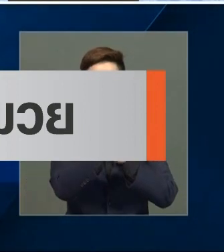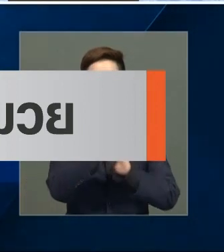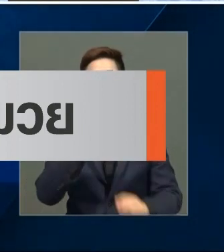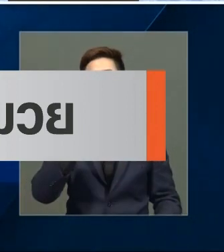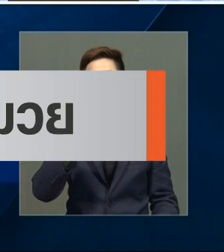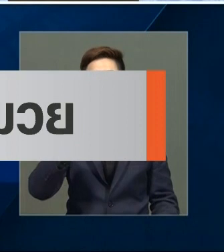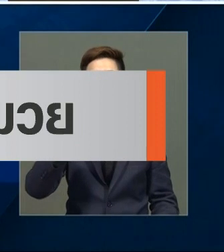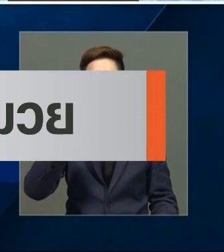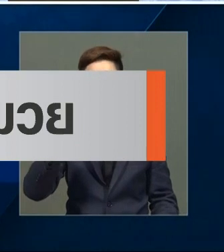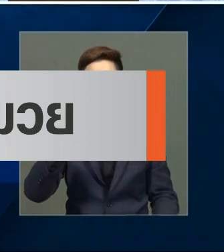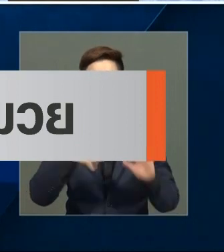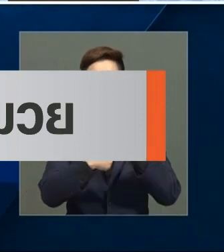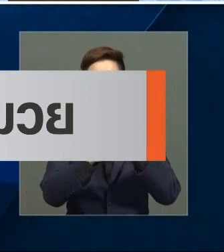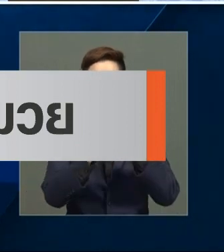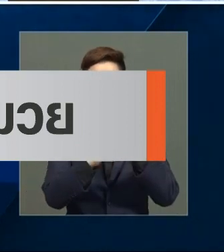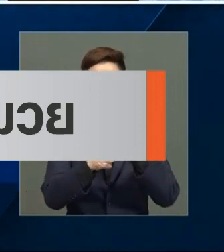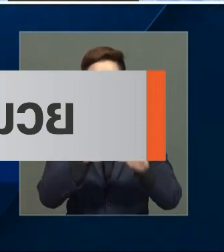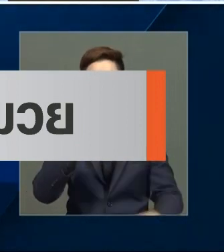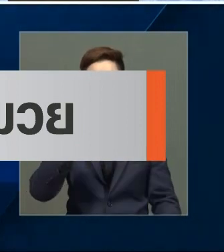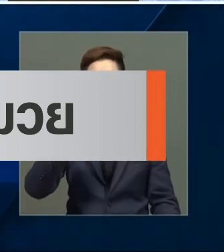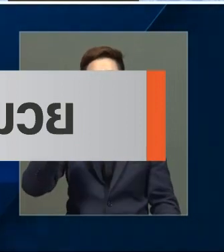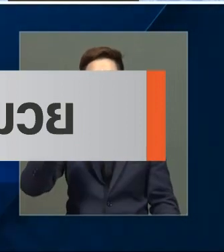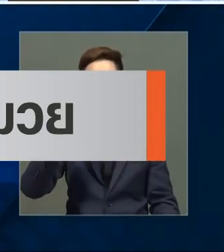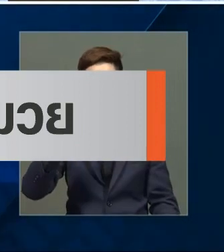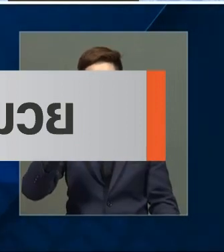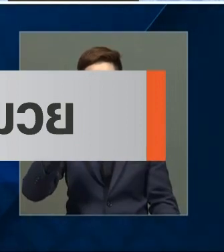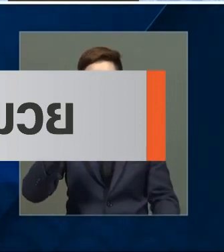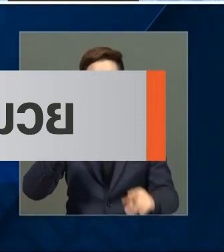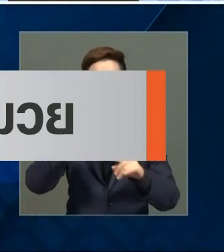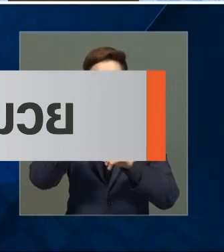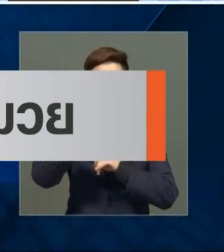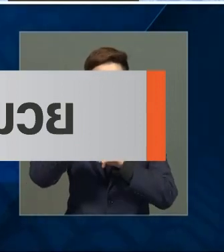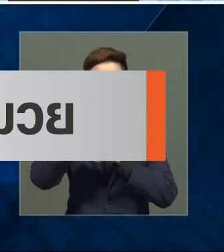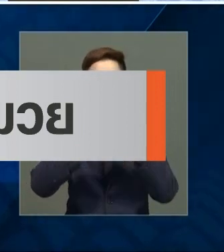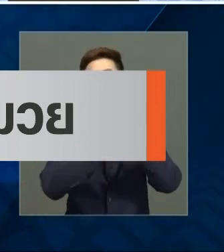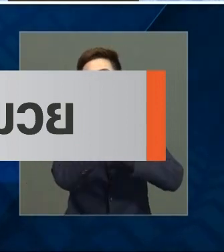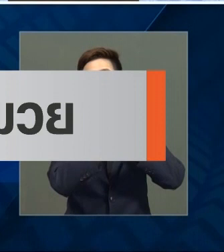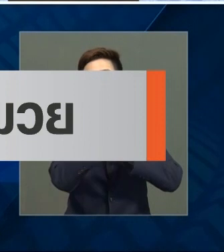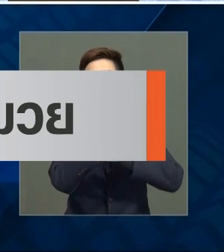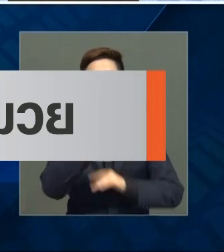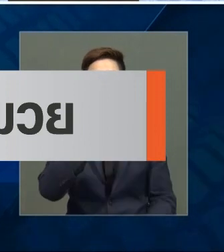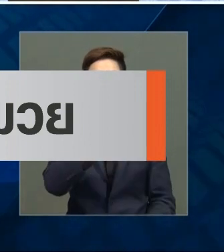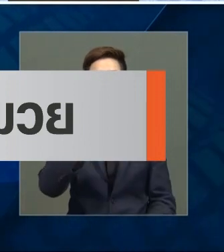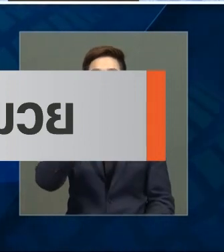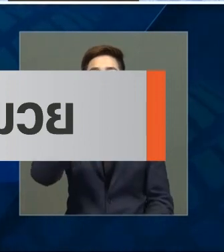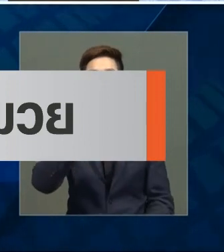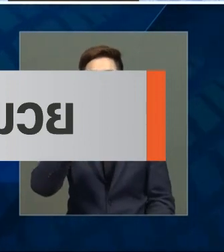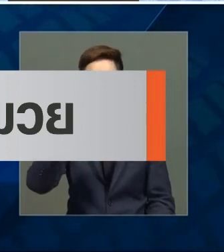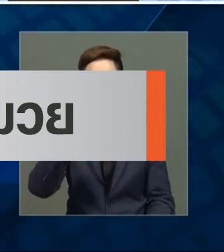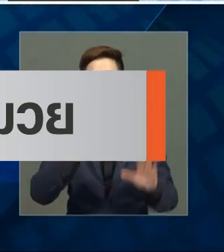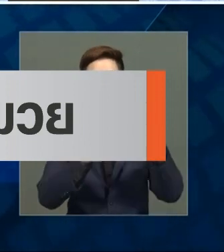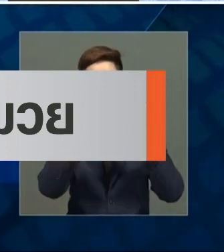มกันพบการติดเชื้อในค่ายมวยที่มีการกินข้าวร่วมกันดื่มน้ำแก้วเดียวกันใช้อุปกรณ์ซ้อมมวยร่